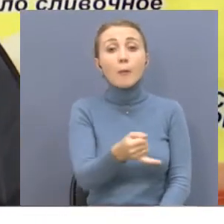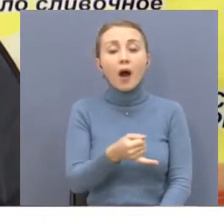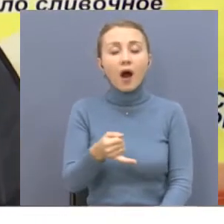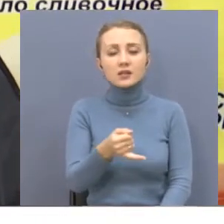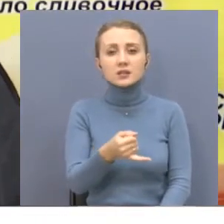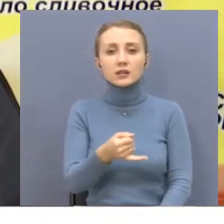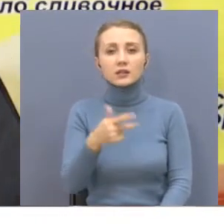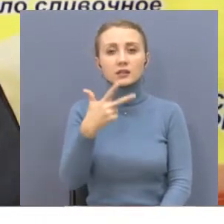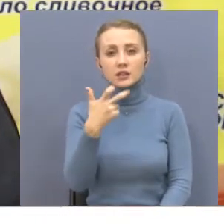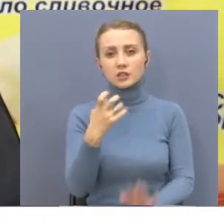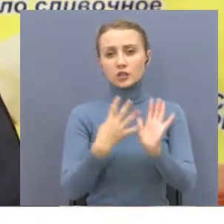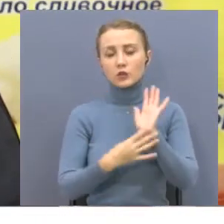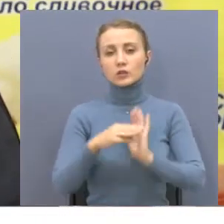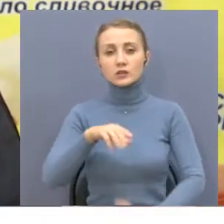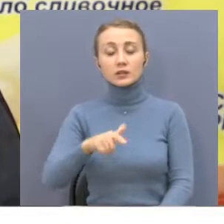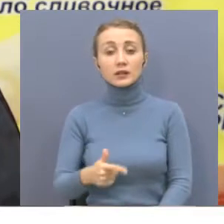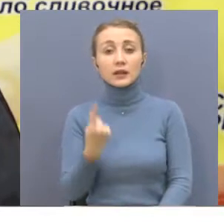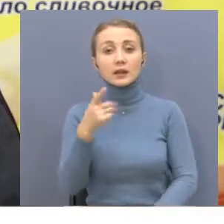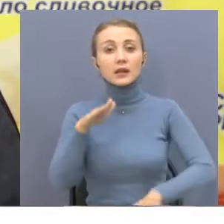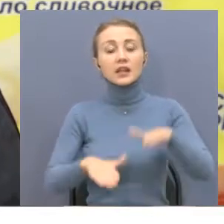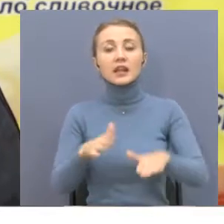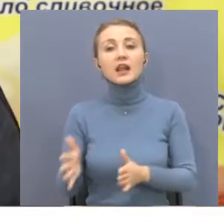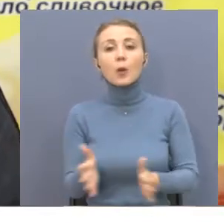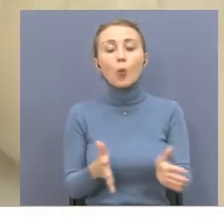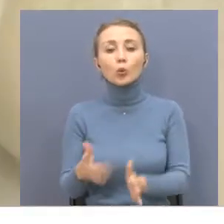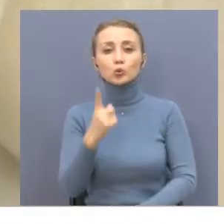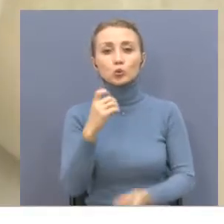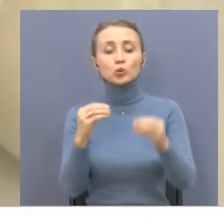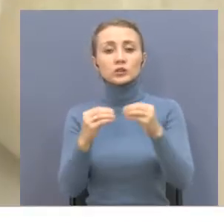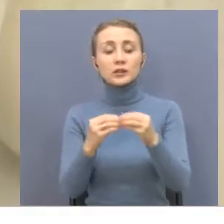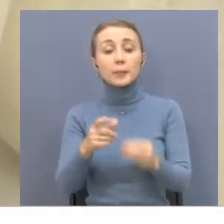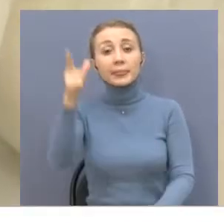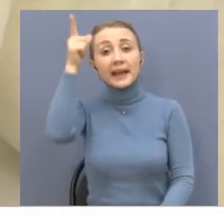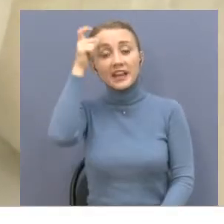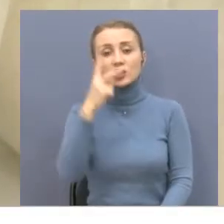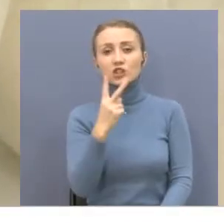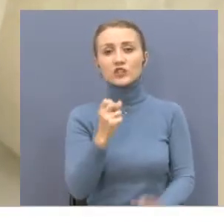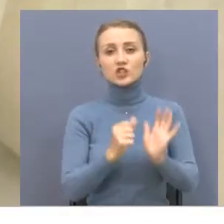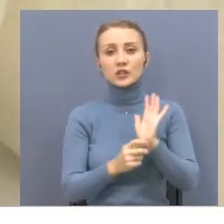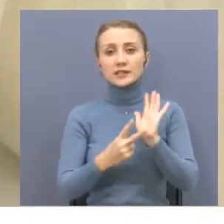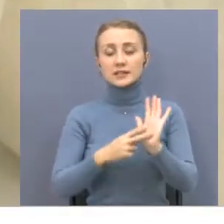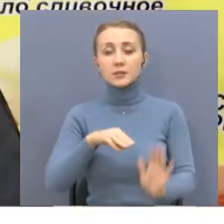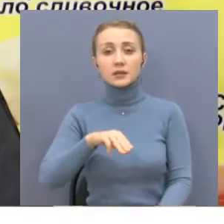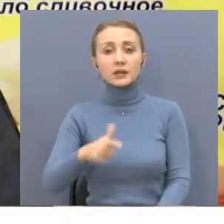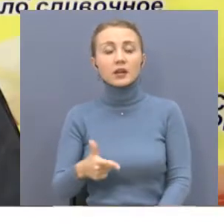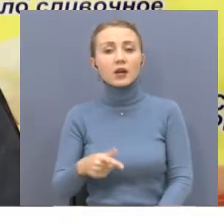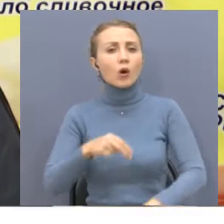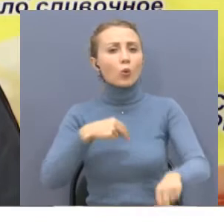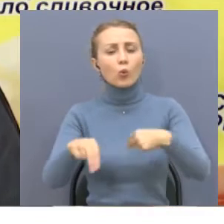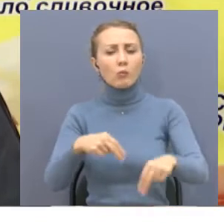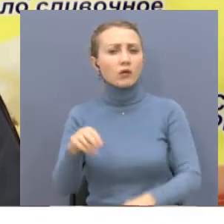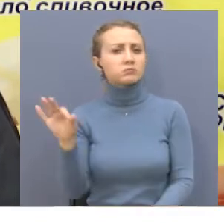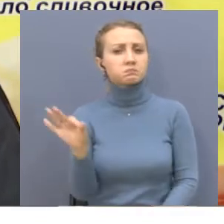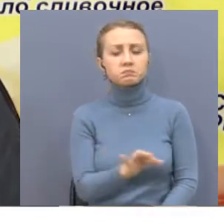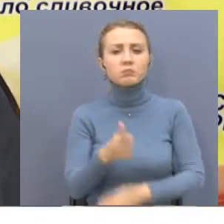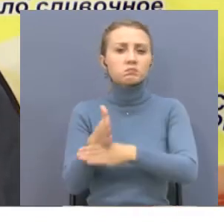майы 390 тенге тұрады. Ұнның килограммы 110 тенге, қарағымық жармасы 267 тенге тұрады. Тауар өтілімі өте